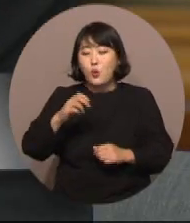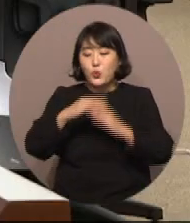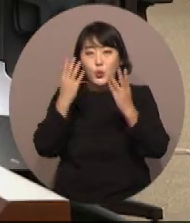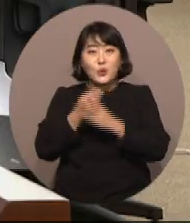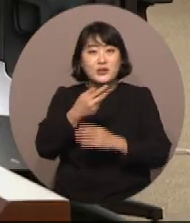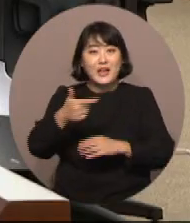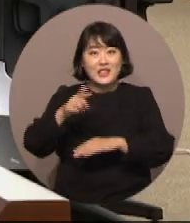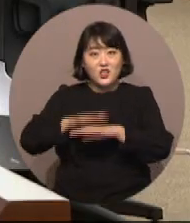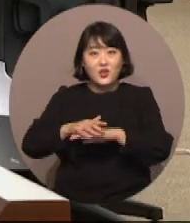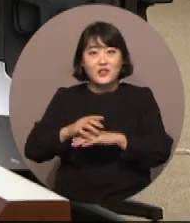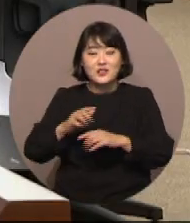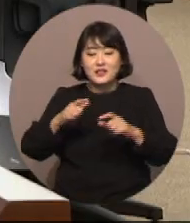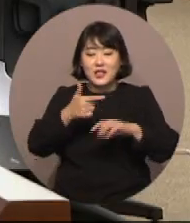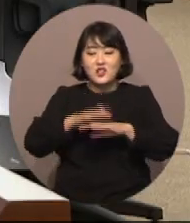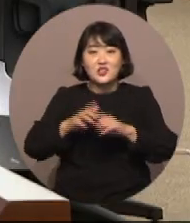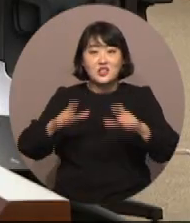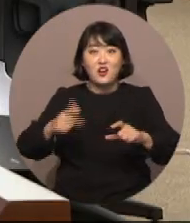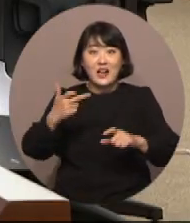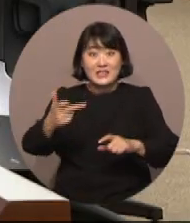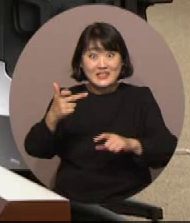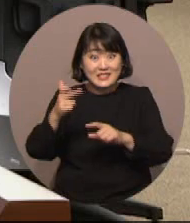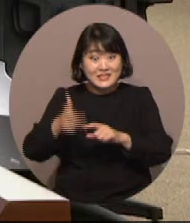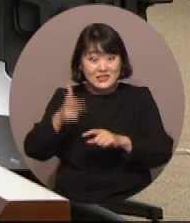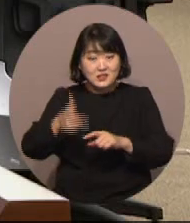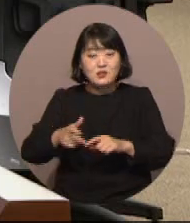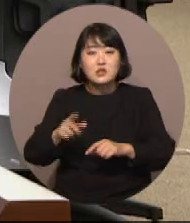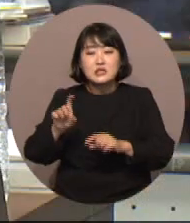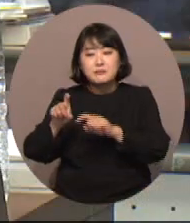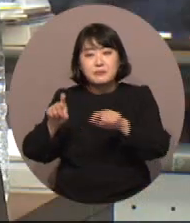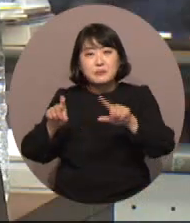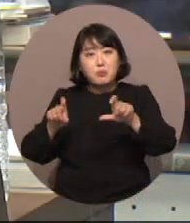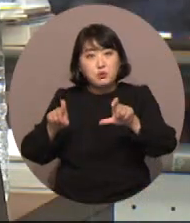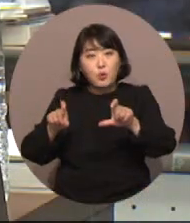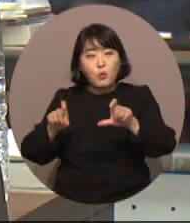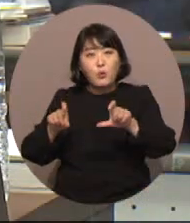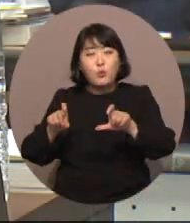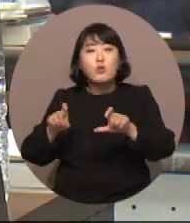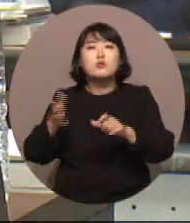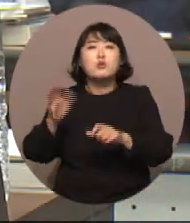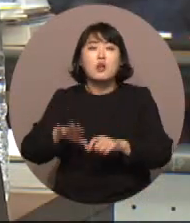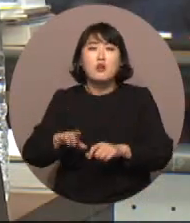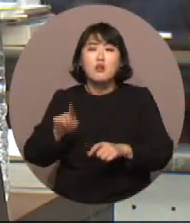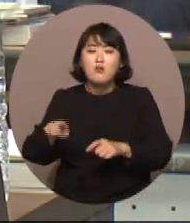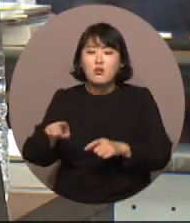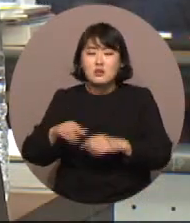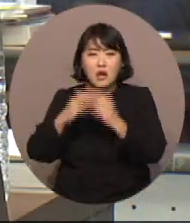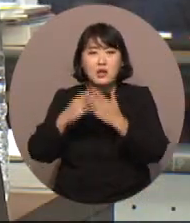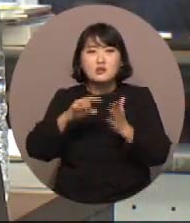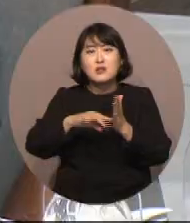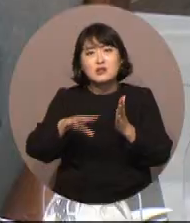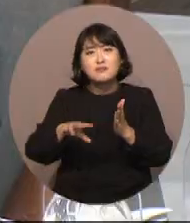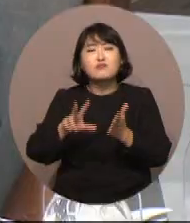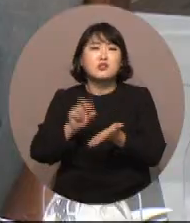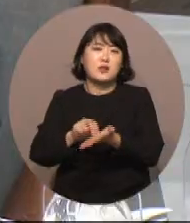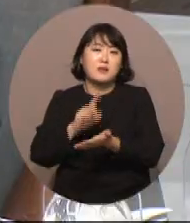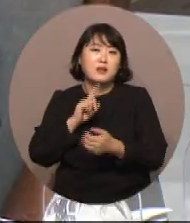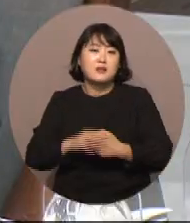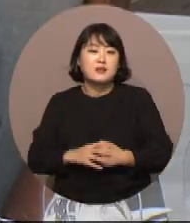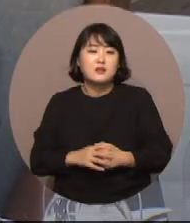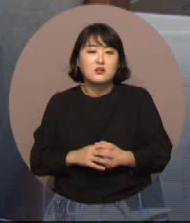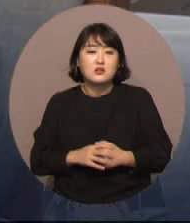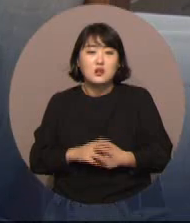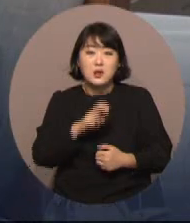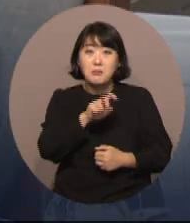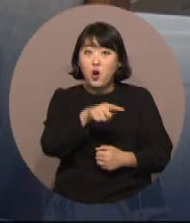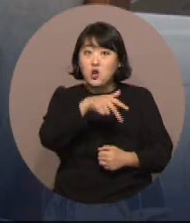취약계층의 소비지출을 늘렸는지는 의문이라며 이장우 시장의 지역화폐 예산삭감 논리에 힘을 보탰습니다. 머지포인트는 그냥